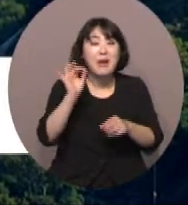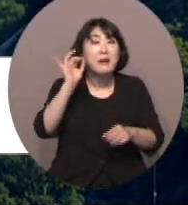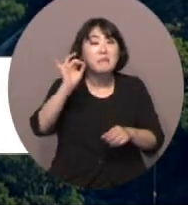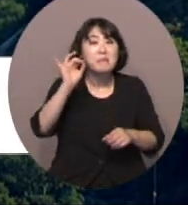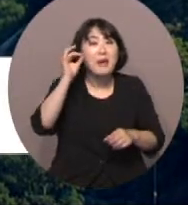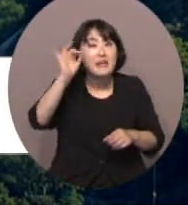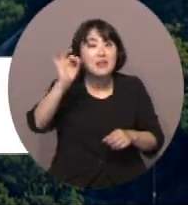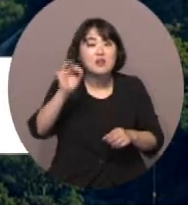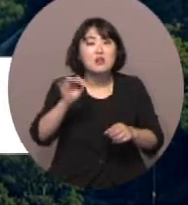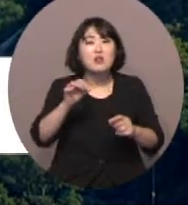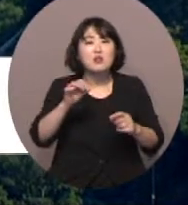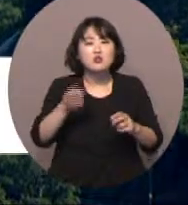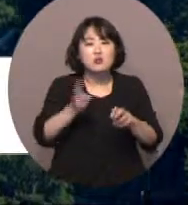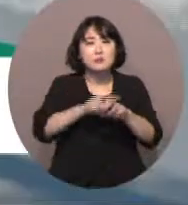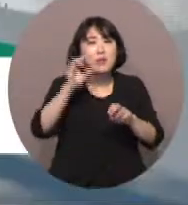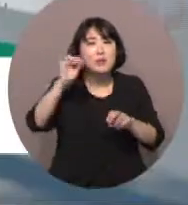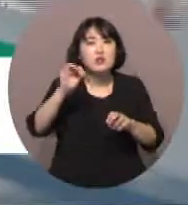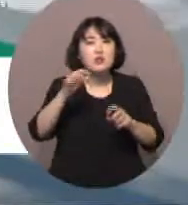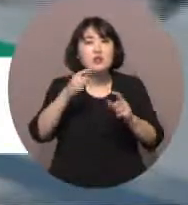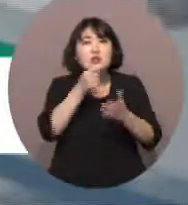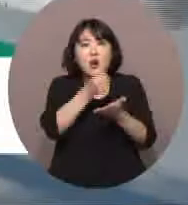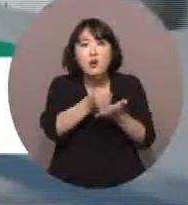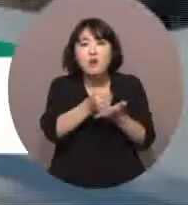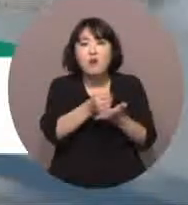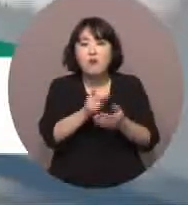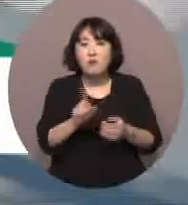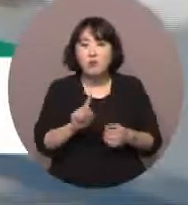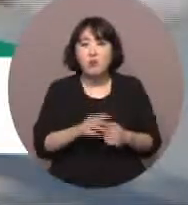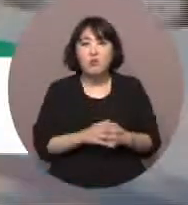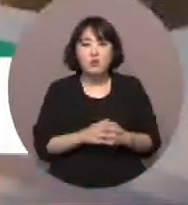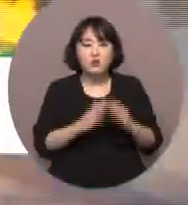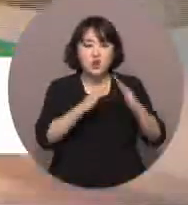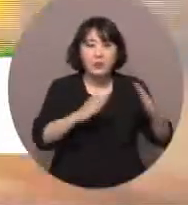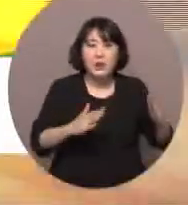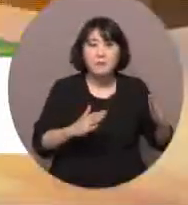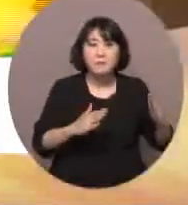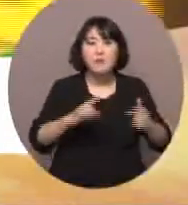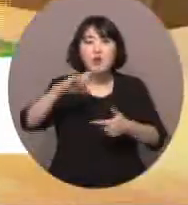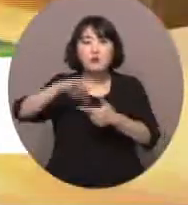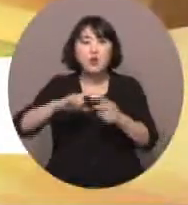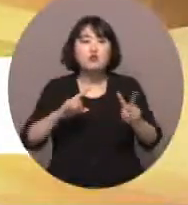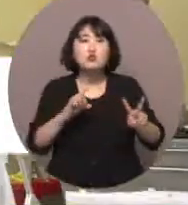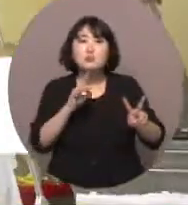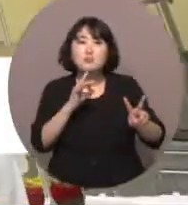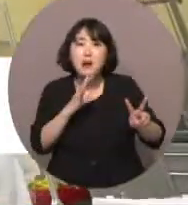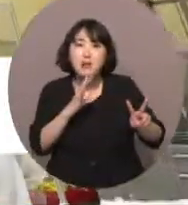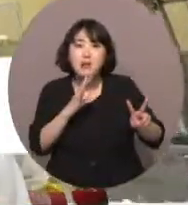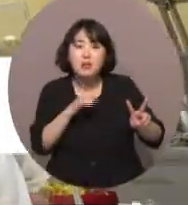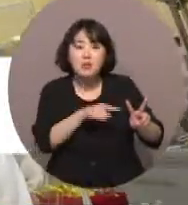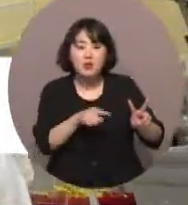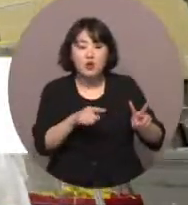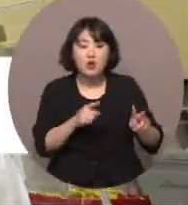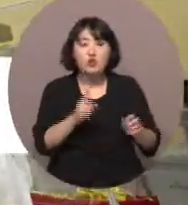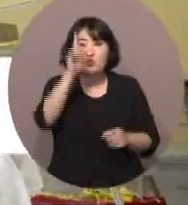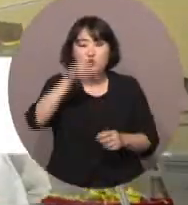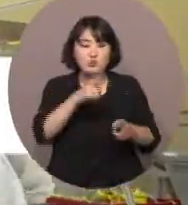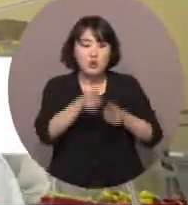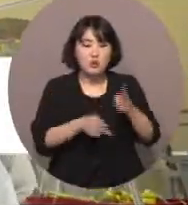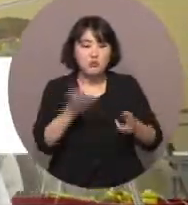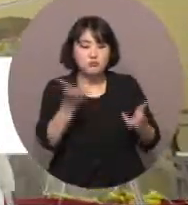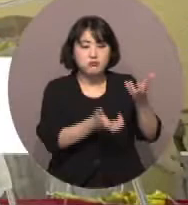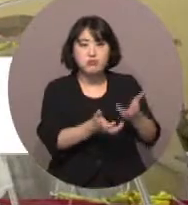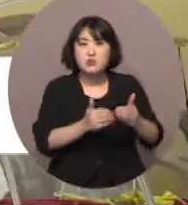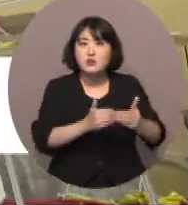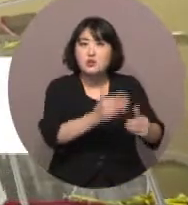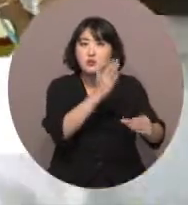과학기술 정보통신부가 기존 방침대로 인 전남과 경남 두 곳에서만 우주 산업 클러스터 사업을 추진하고